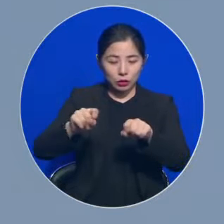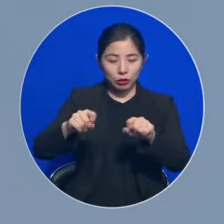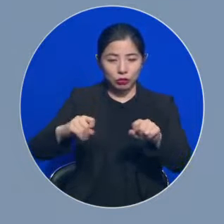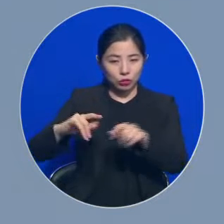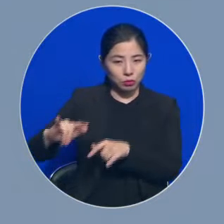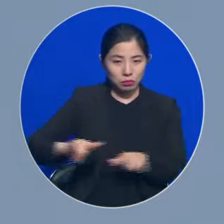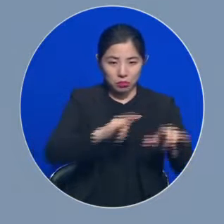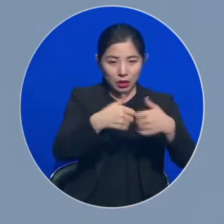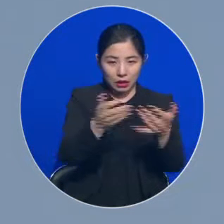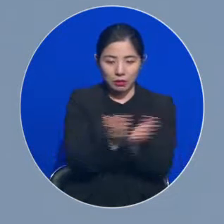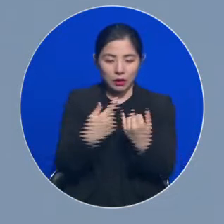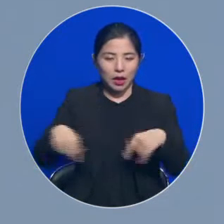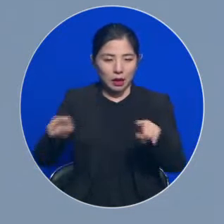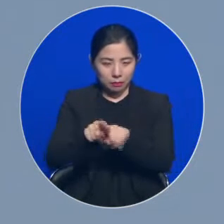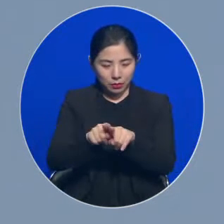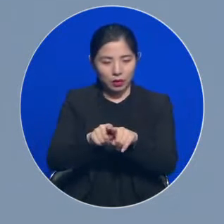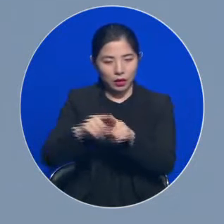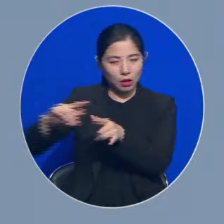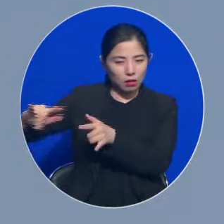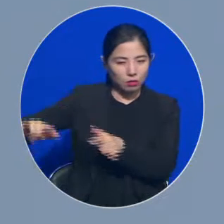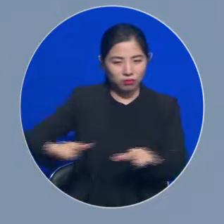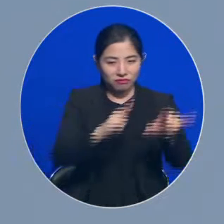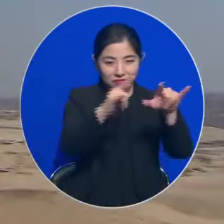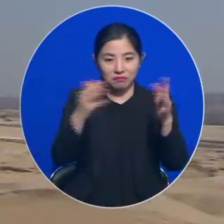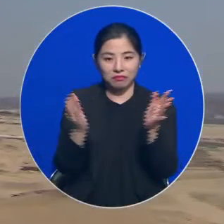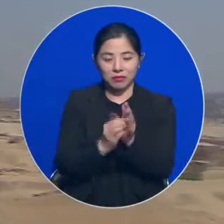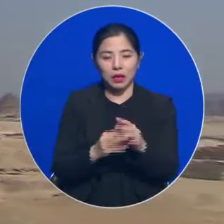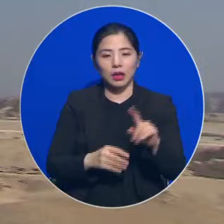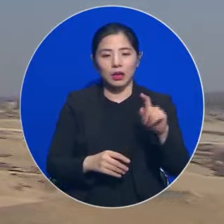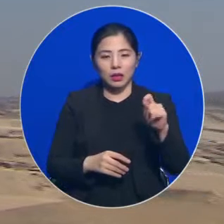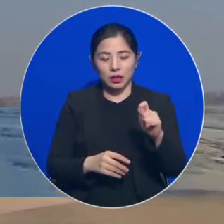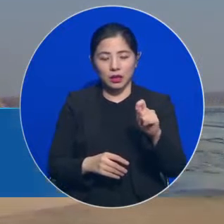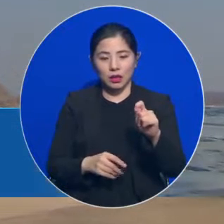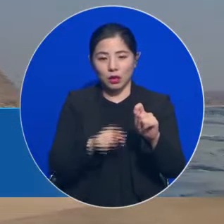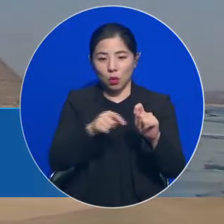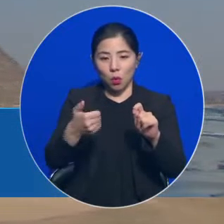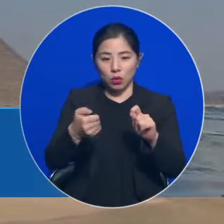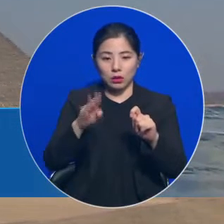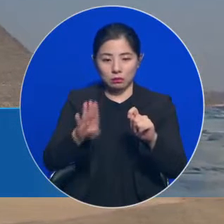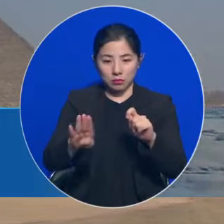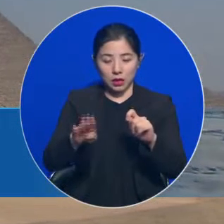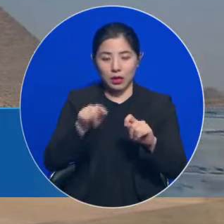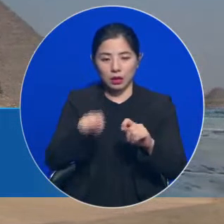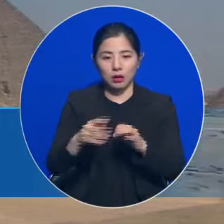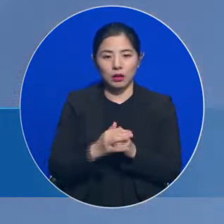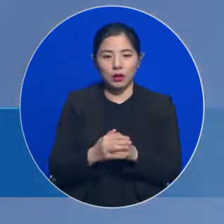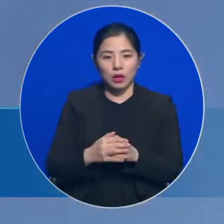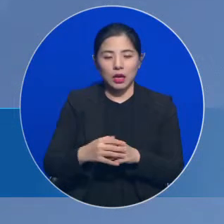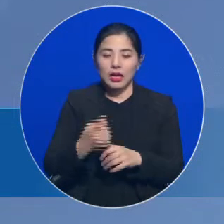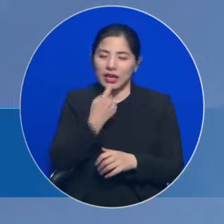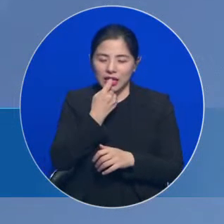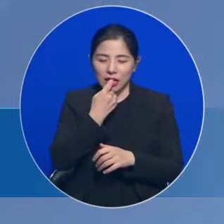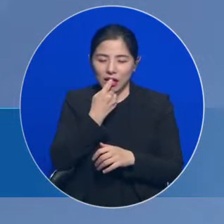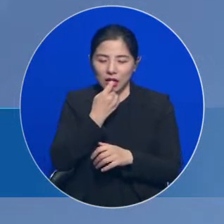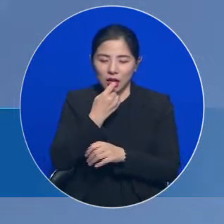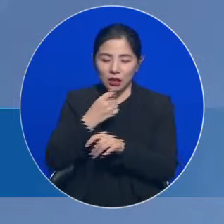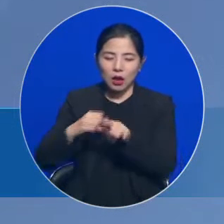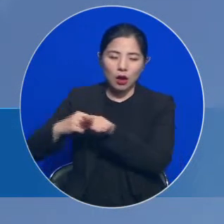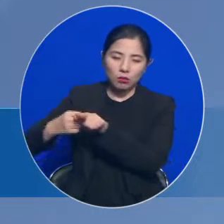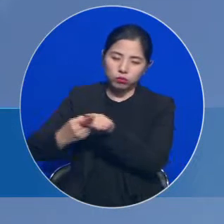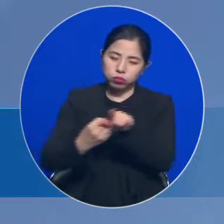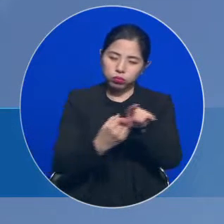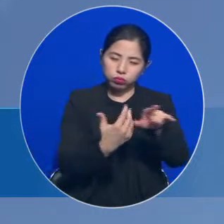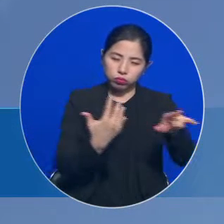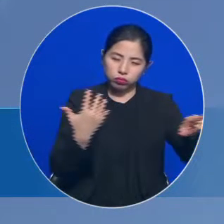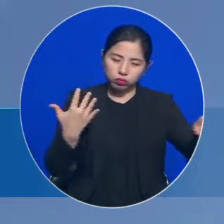실버스타즈와 합동 비행을 선보였습니다. T-50B 8대로 편성된 블랙 이글스가 흰색 연막을 내뿜으며 피라미드